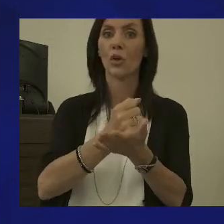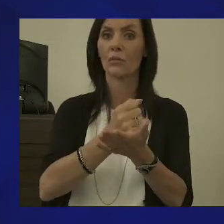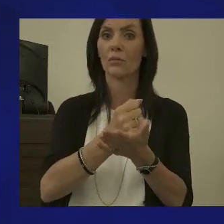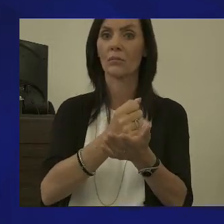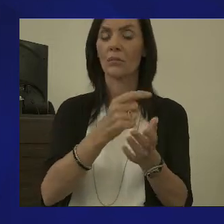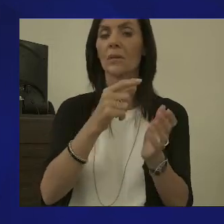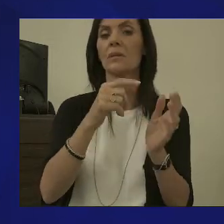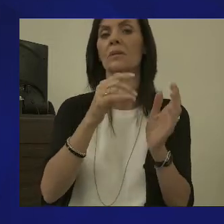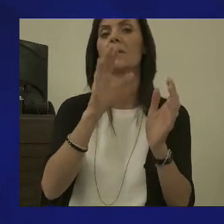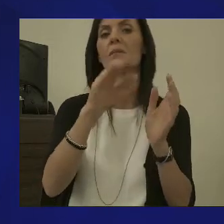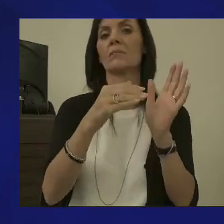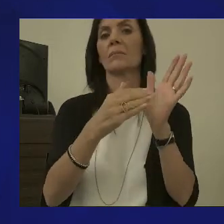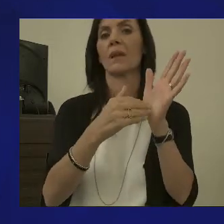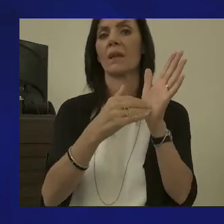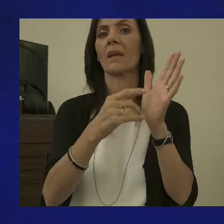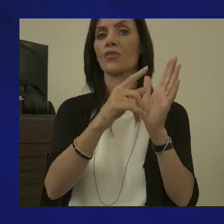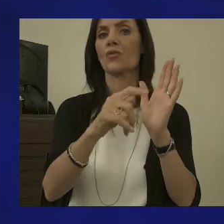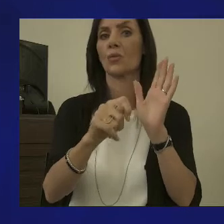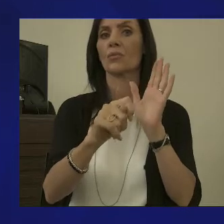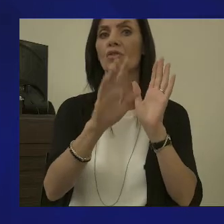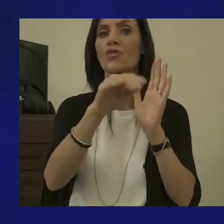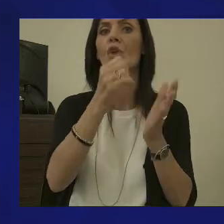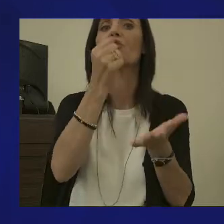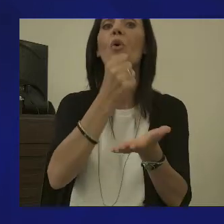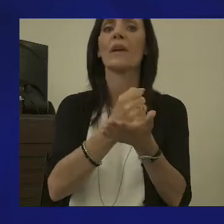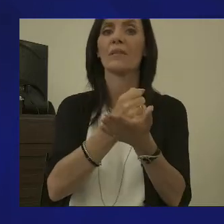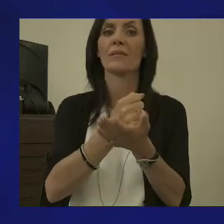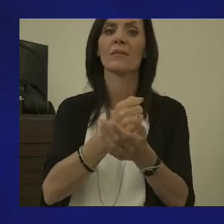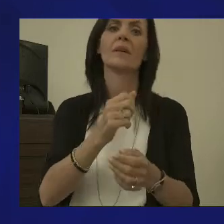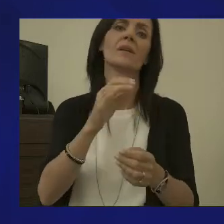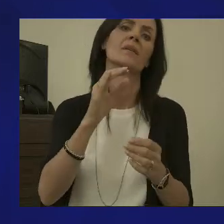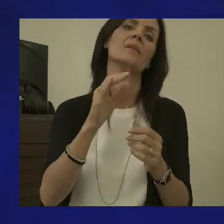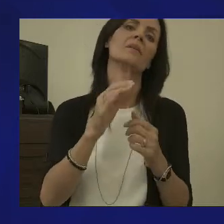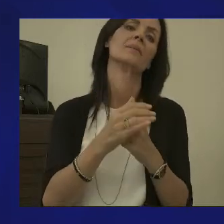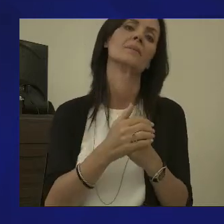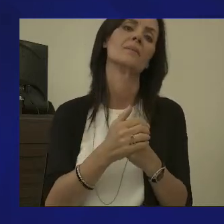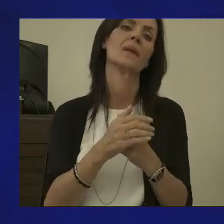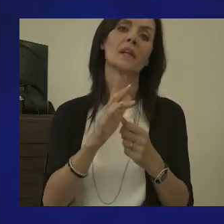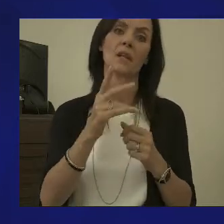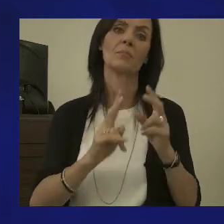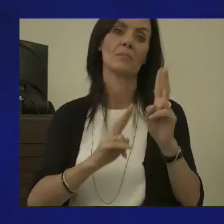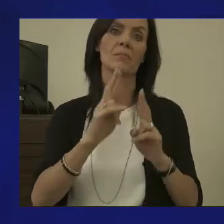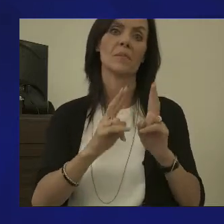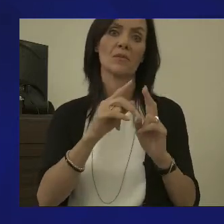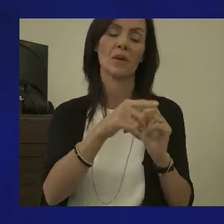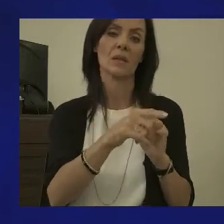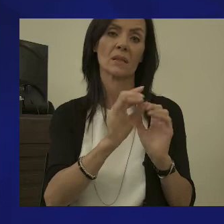היו תלונות וטענות על נושא של איכות הסביבה, עם מפעל